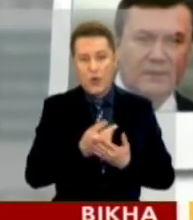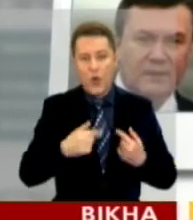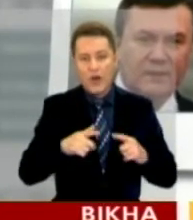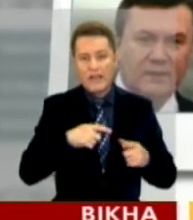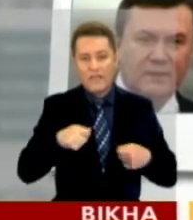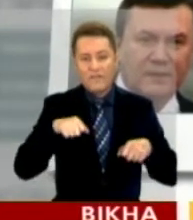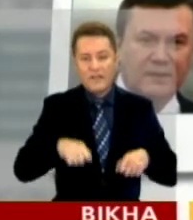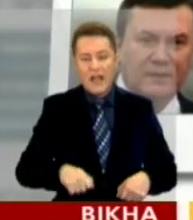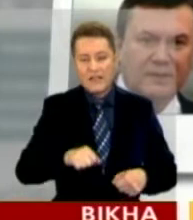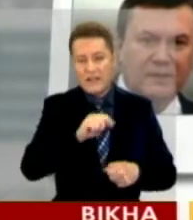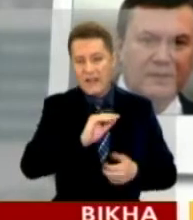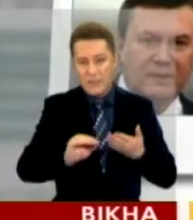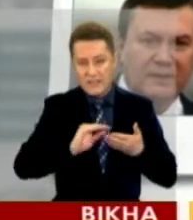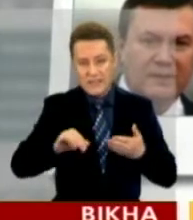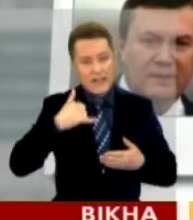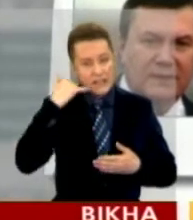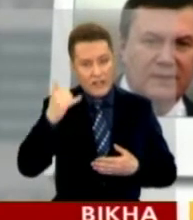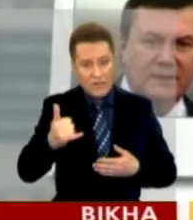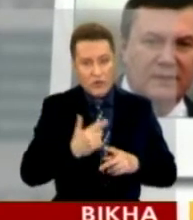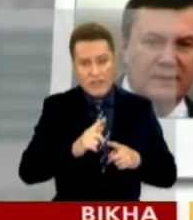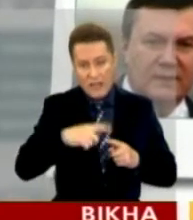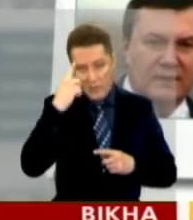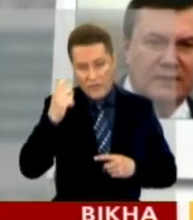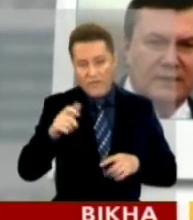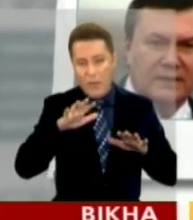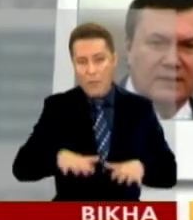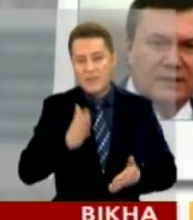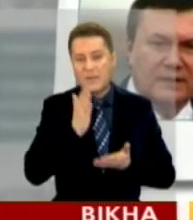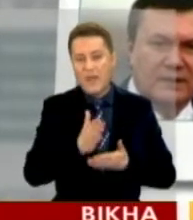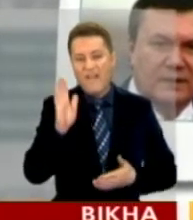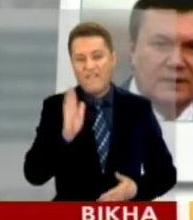навіть зазначені телефони, за якими повідомляти про місце перебування Віктора Федоровича.